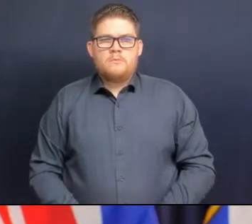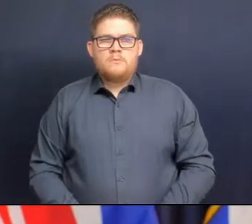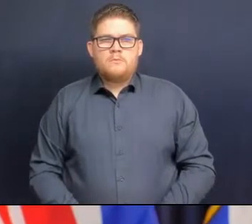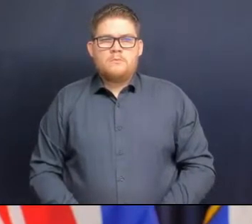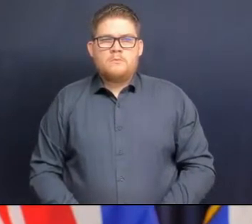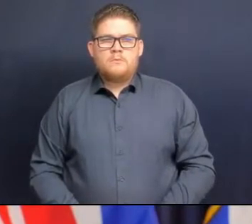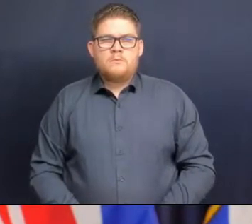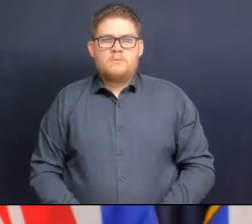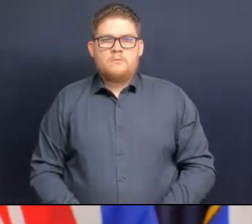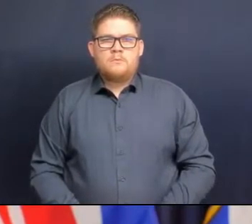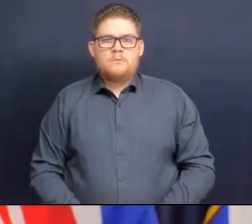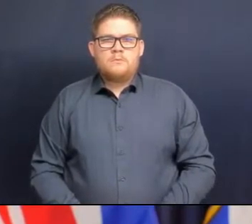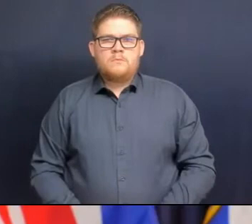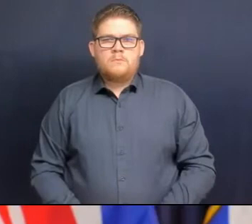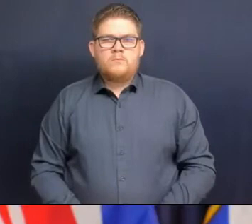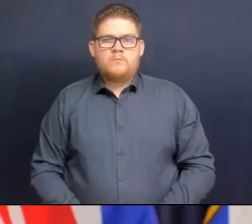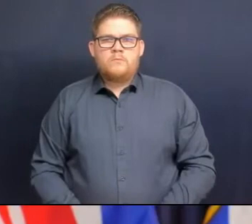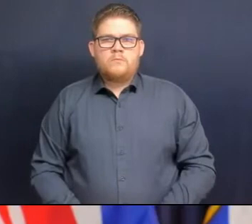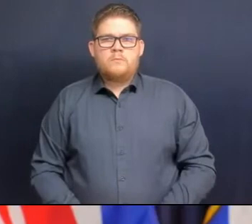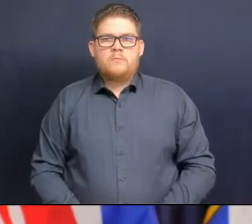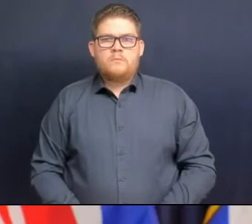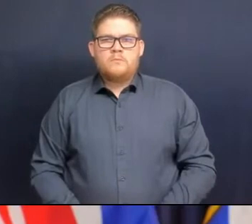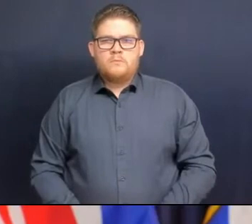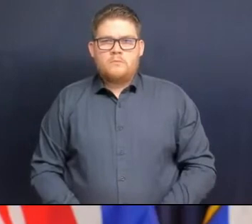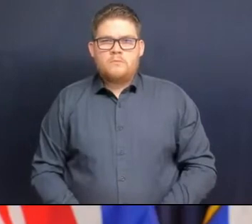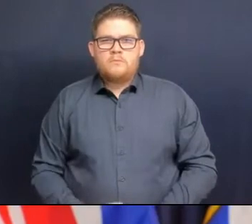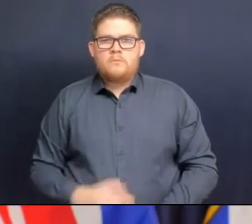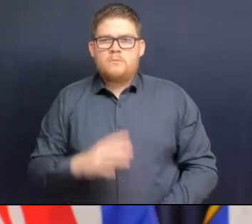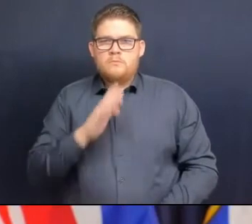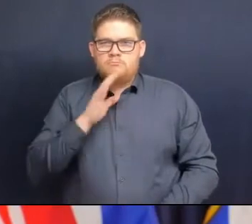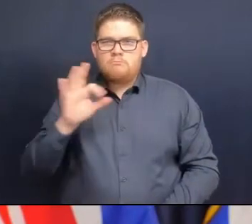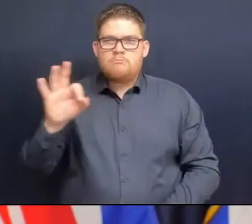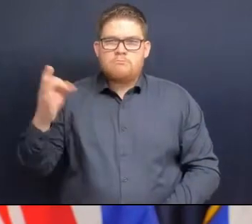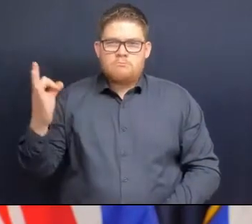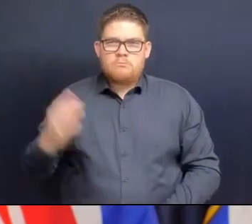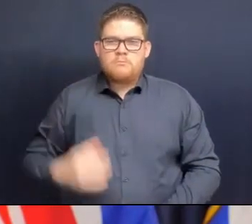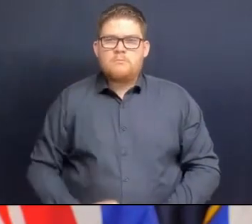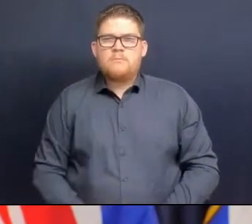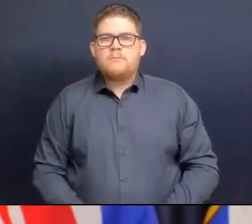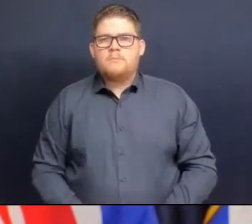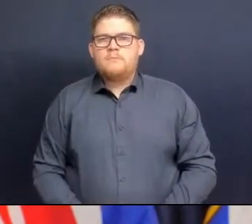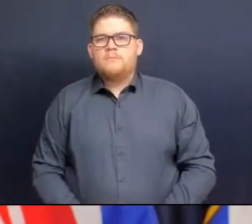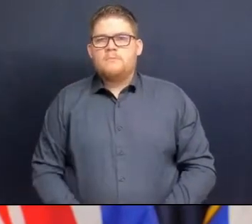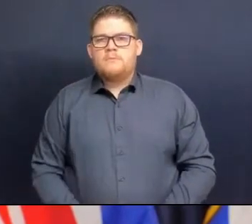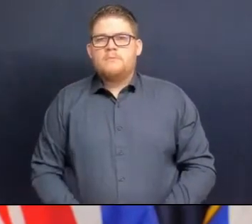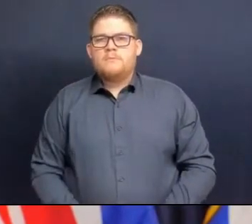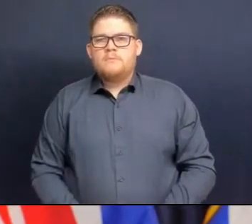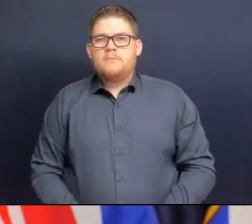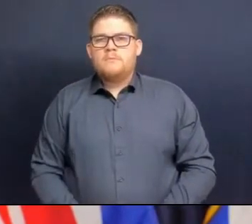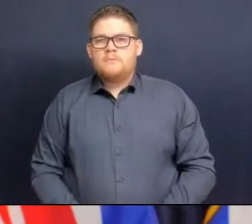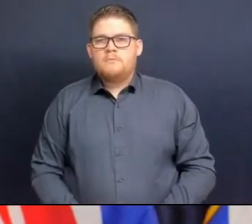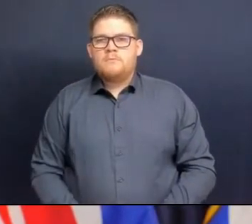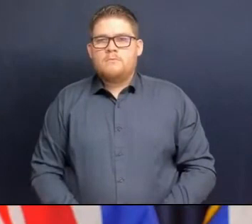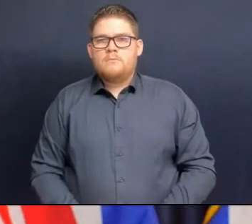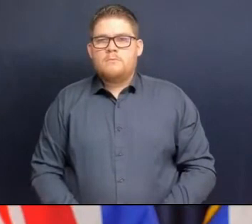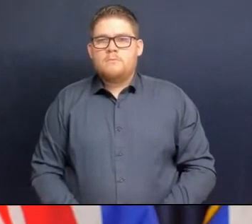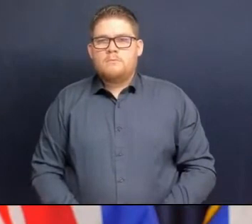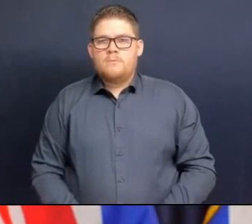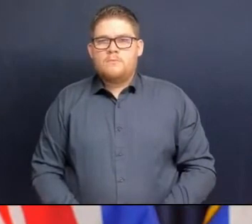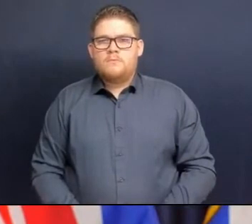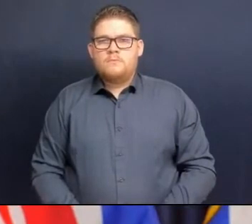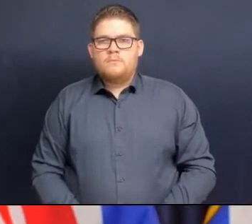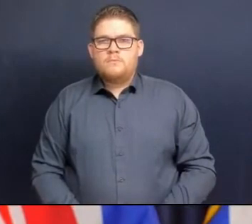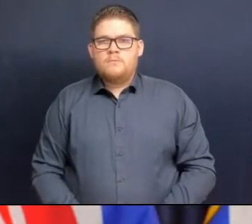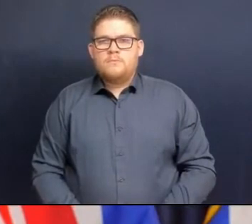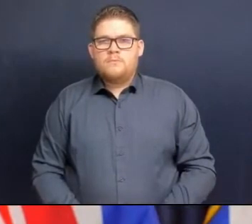va le faire et j'encourage tout le monde qui ont reçu leur invitation de trouver